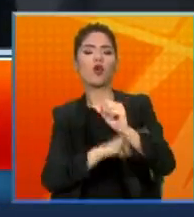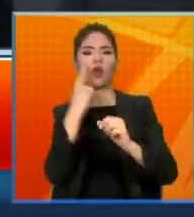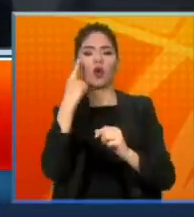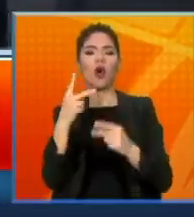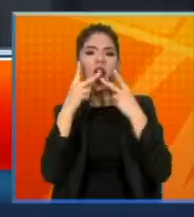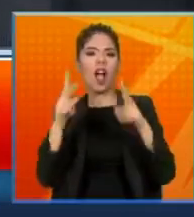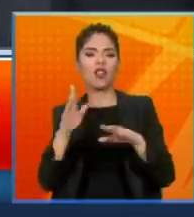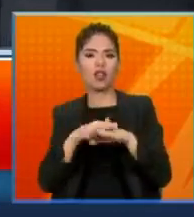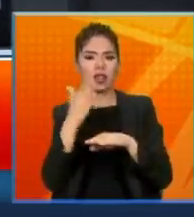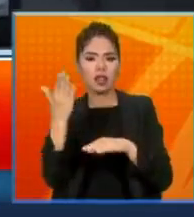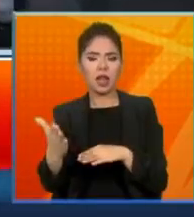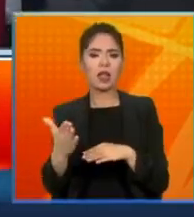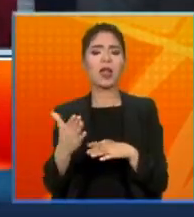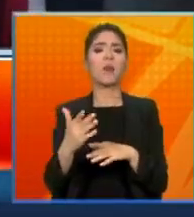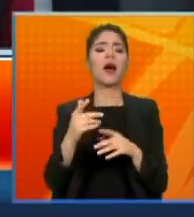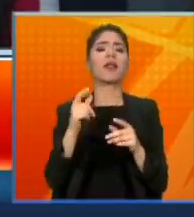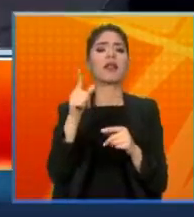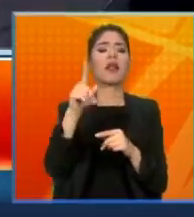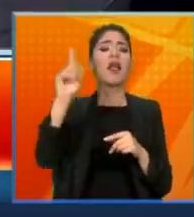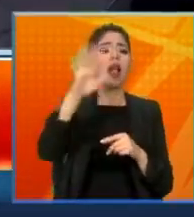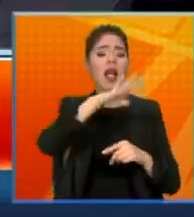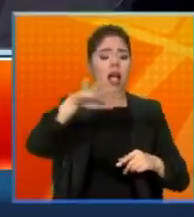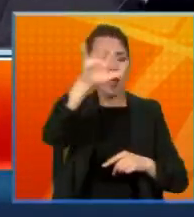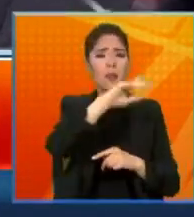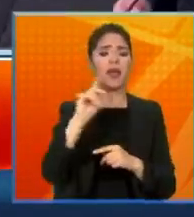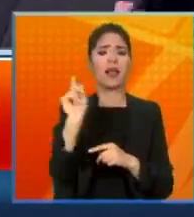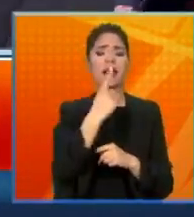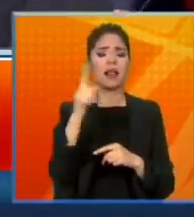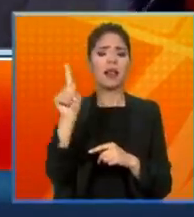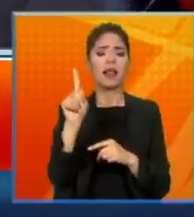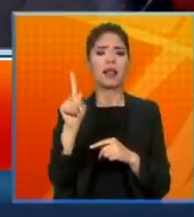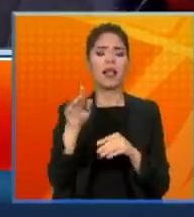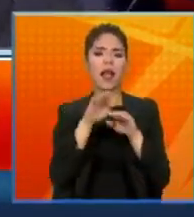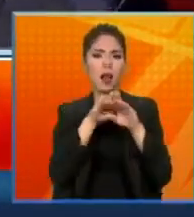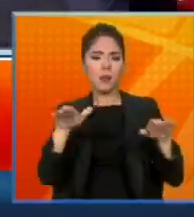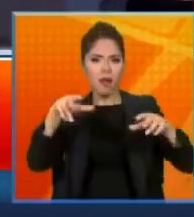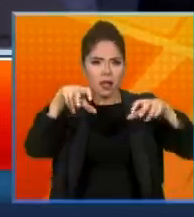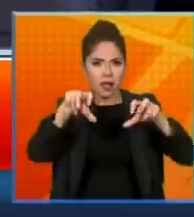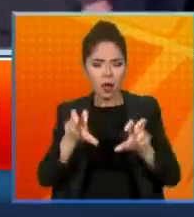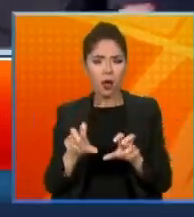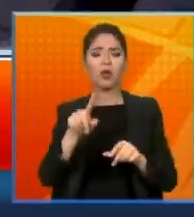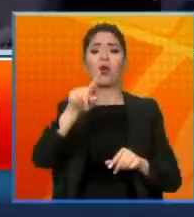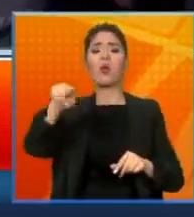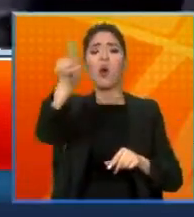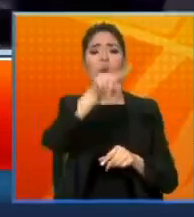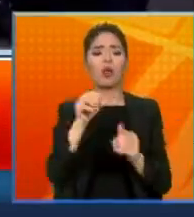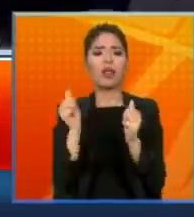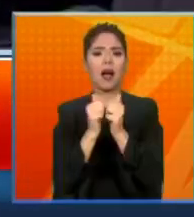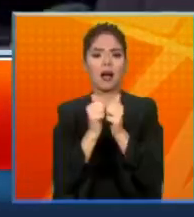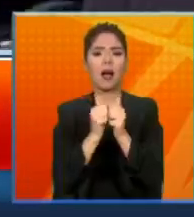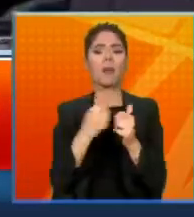pençe, batılı liderlerin karşısında divan duran değil. Masaya oturup onlarla